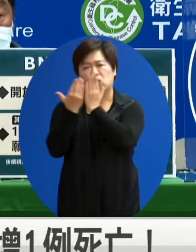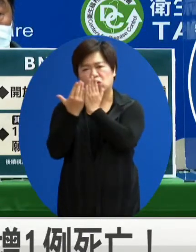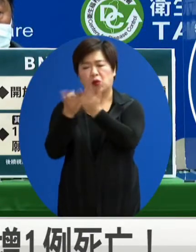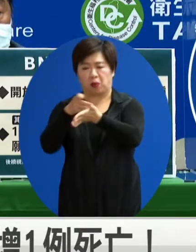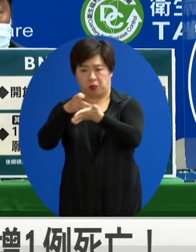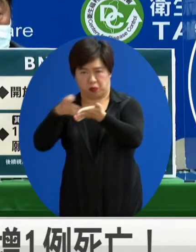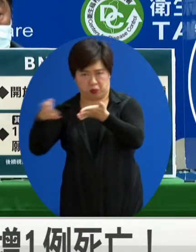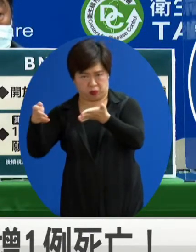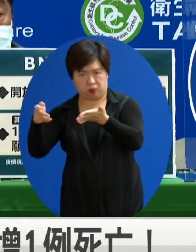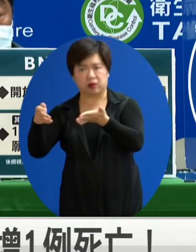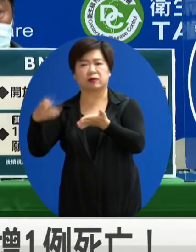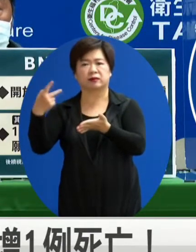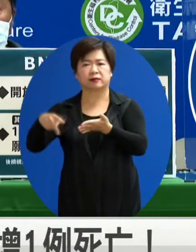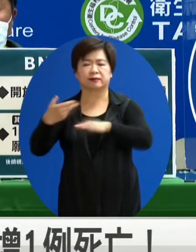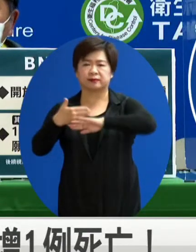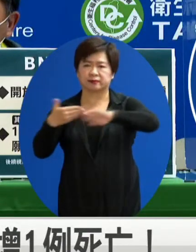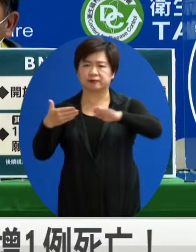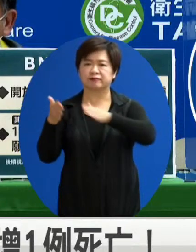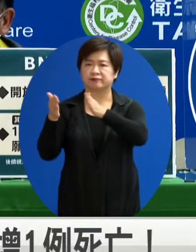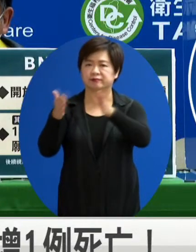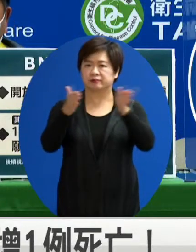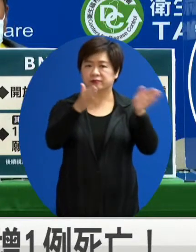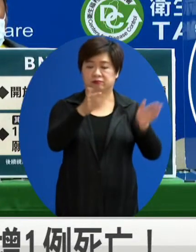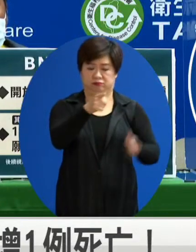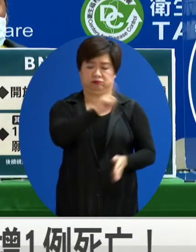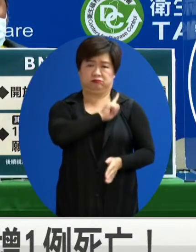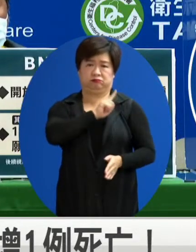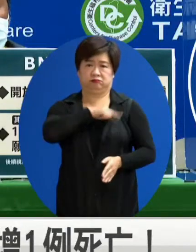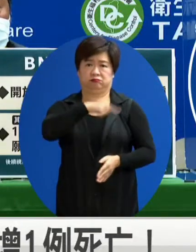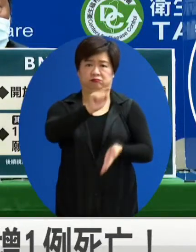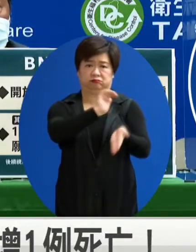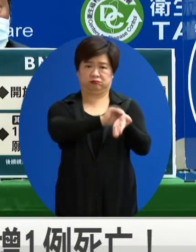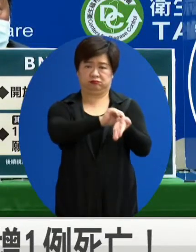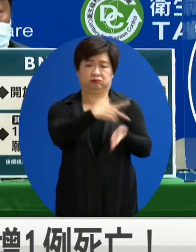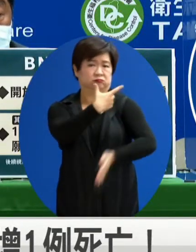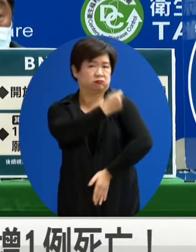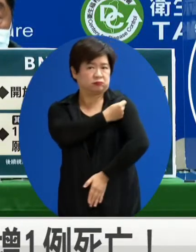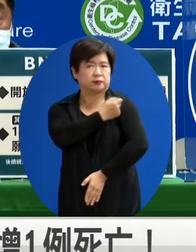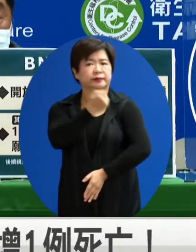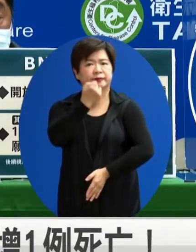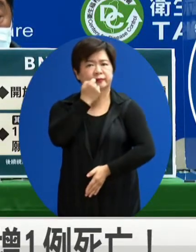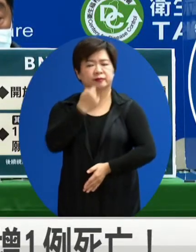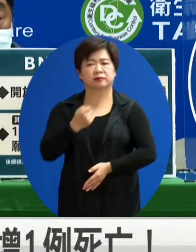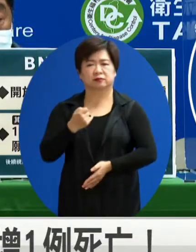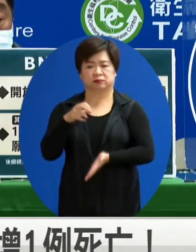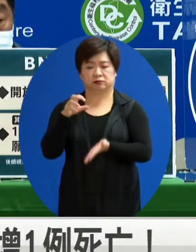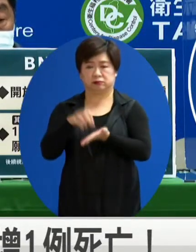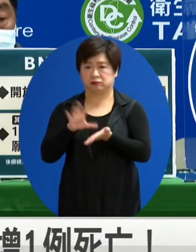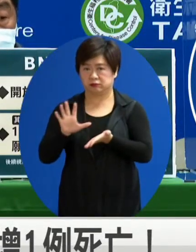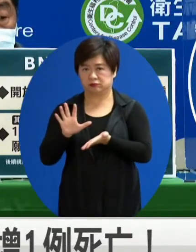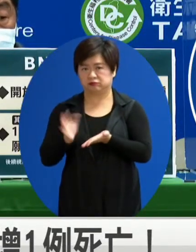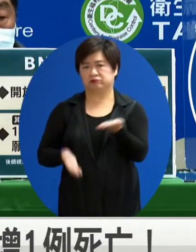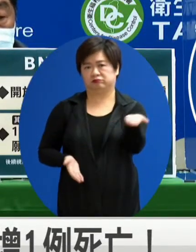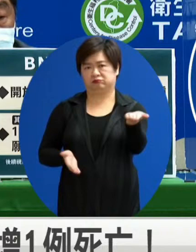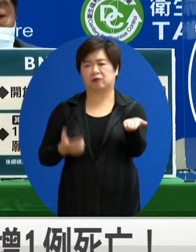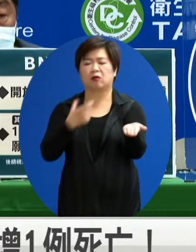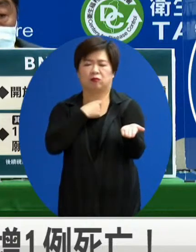好，那当然还有一些其他对象，那自己要到医院打的，那可能就好拿相关证明到医院去